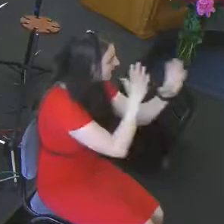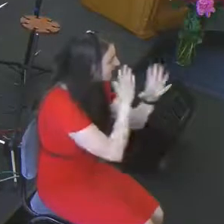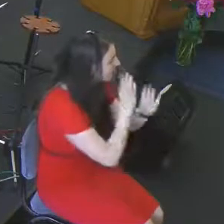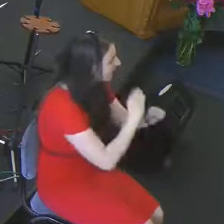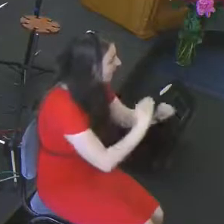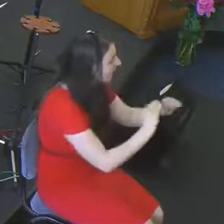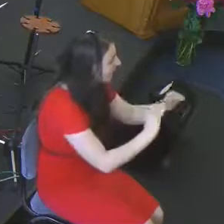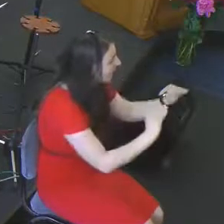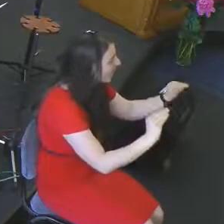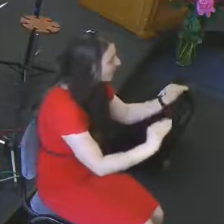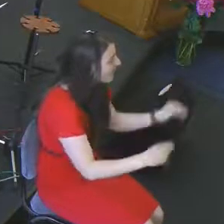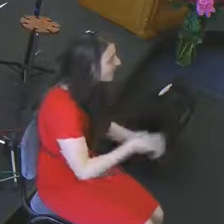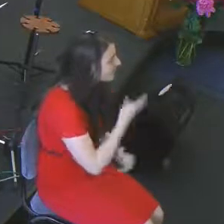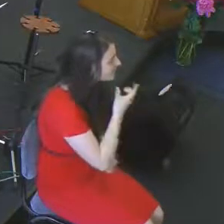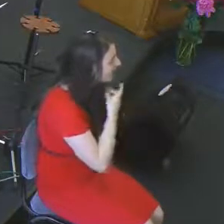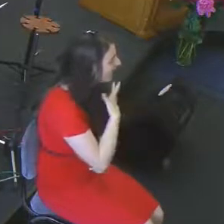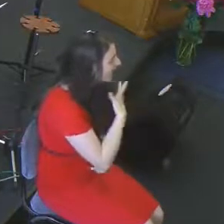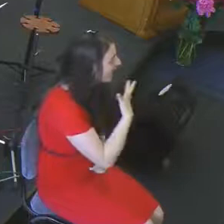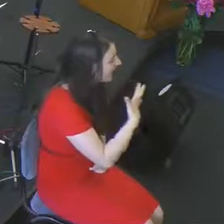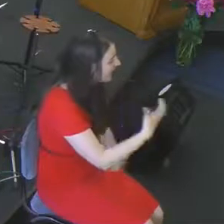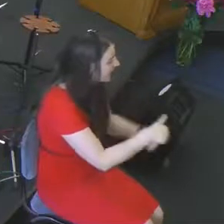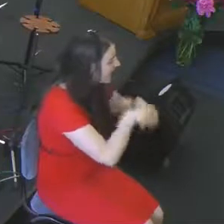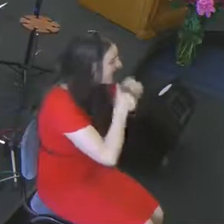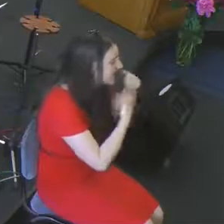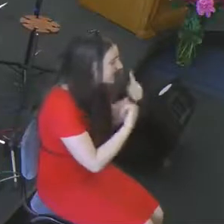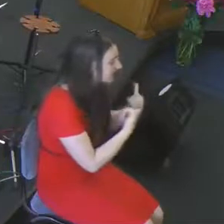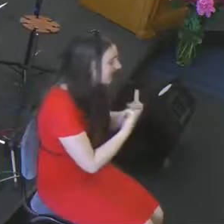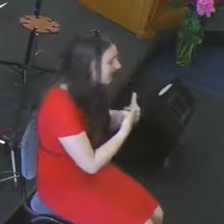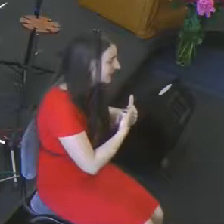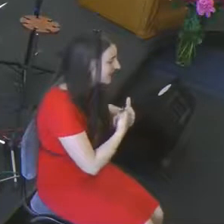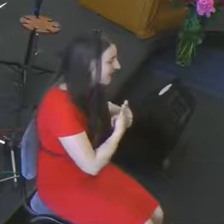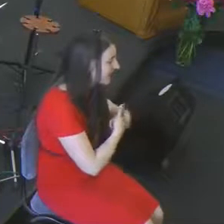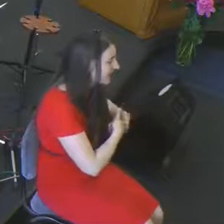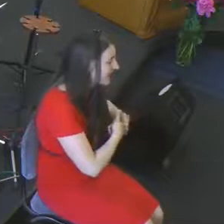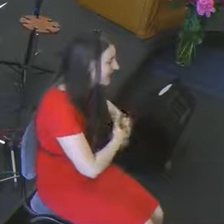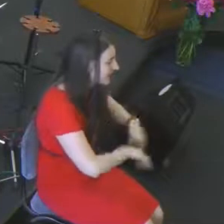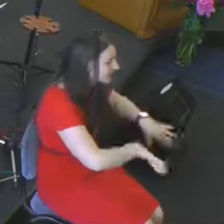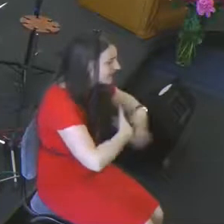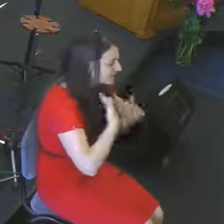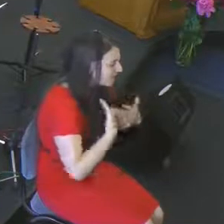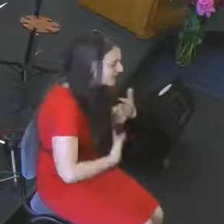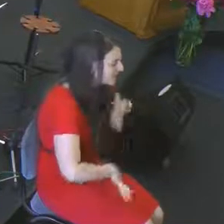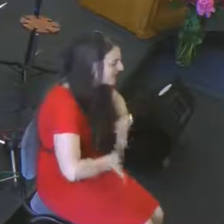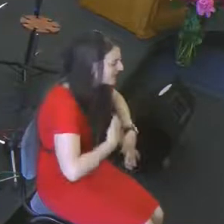Тим духом у спрагнене серце